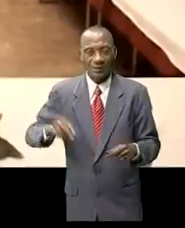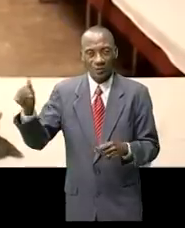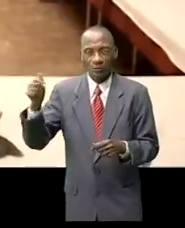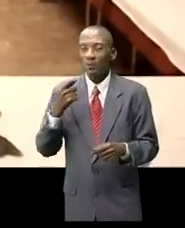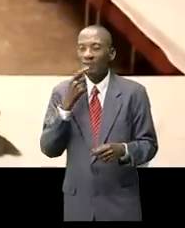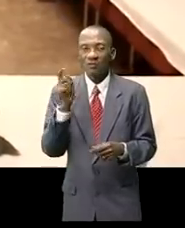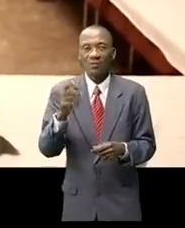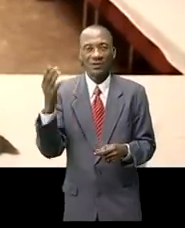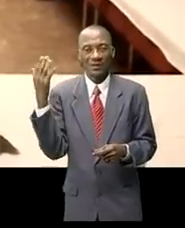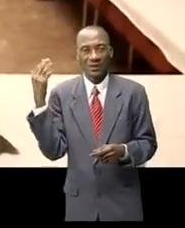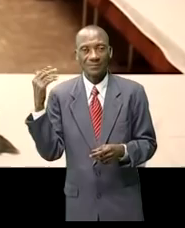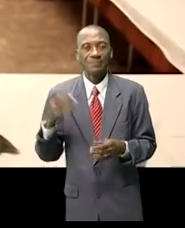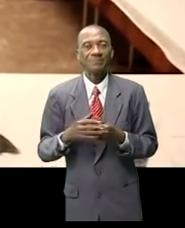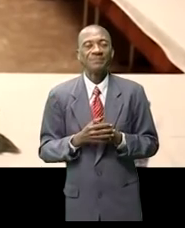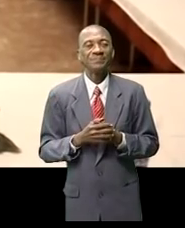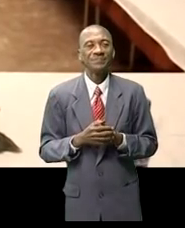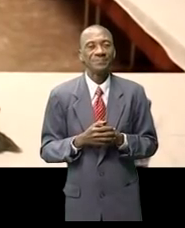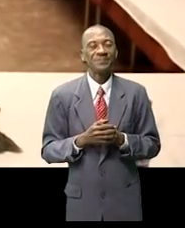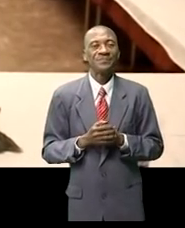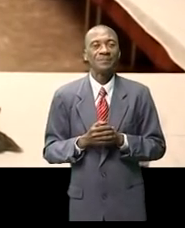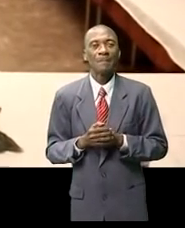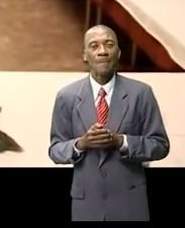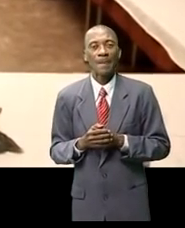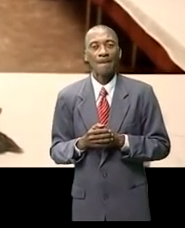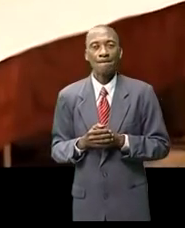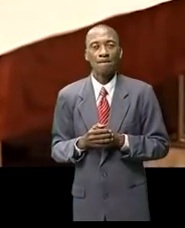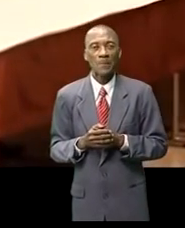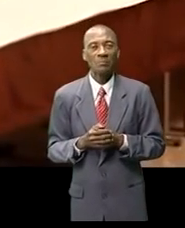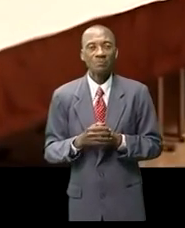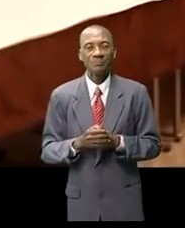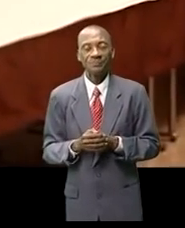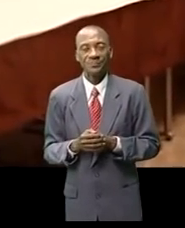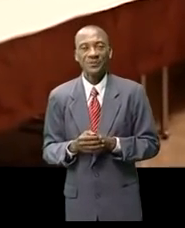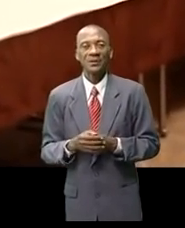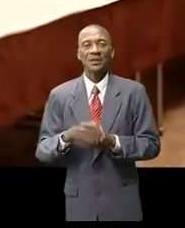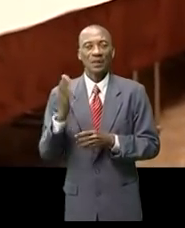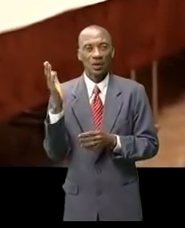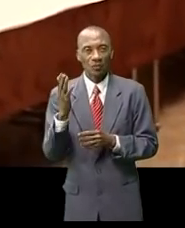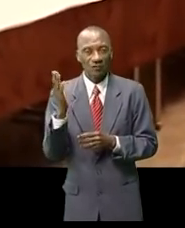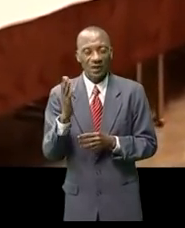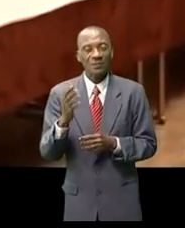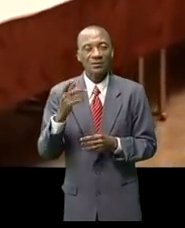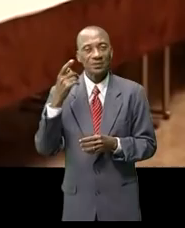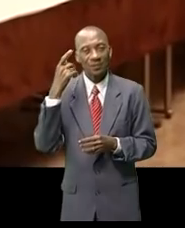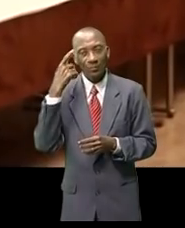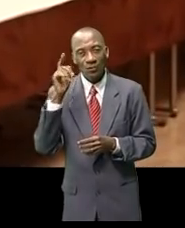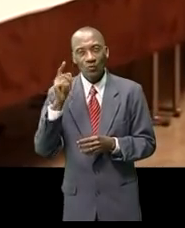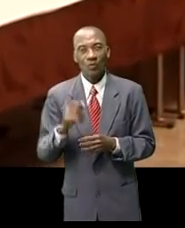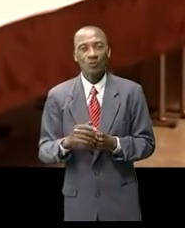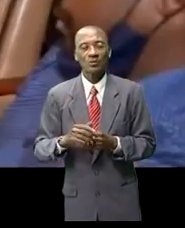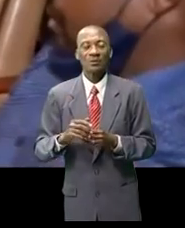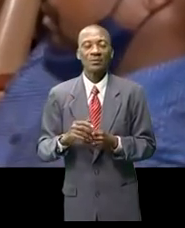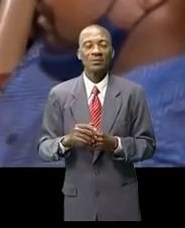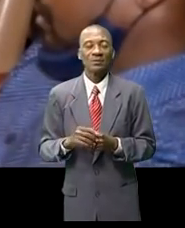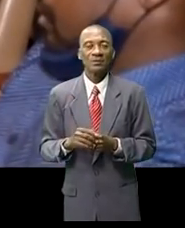salle de conférence de l'hôtel Moon Palace de Kolwezi a vécu des moments forts au cours de la conférence sur les réalisations du gouvernement Samalou Kondé